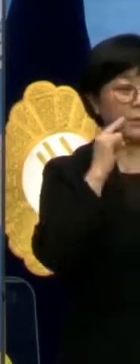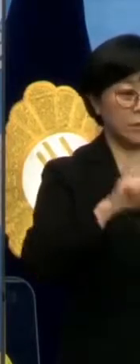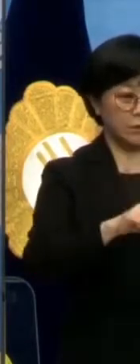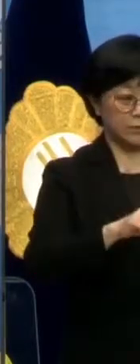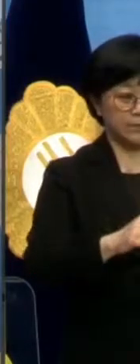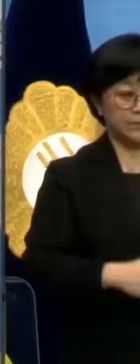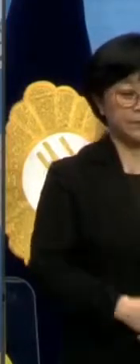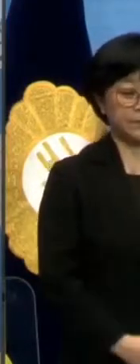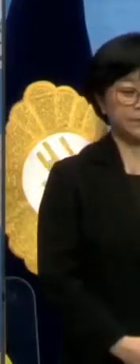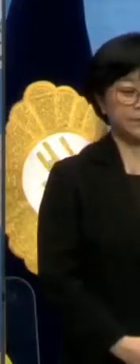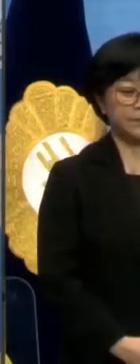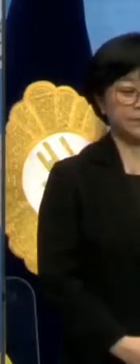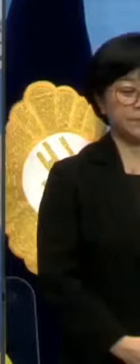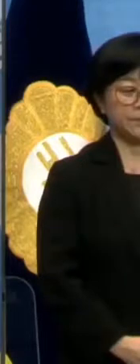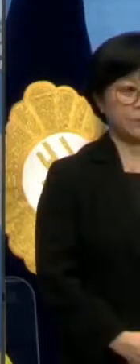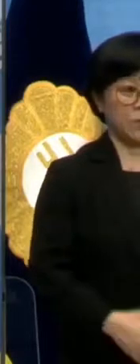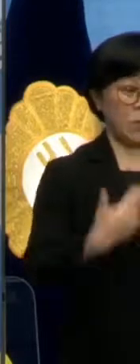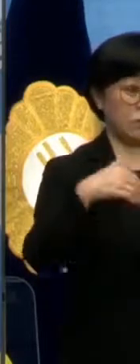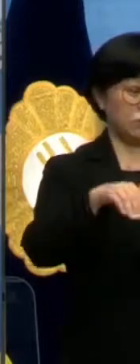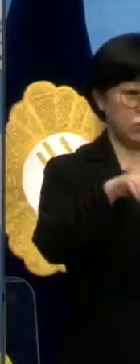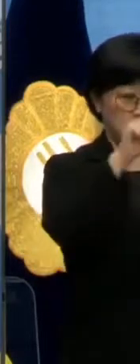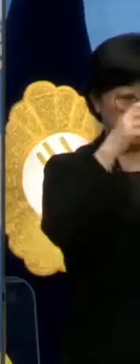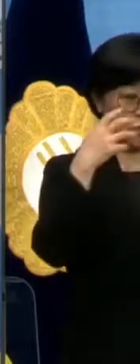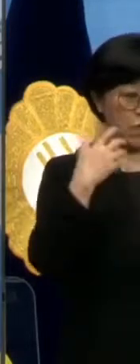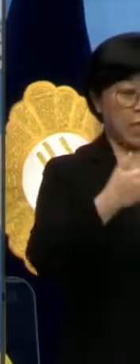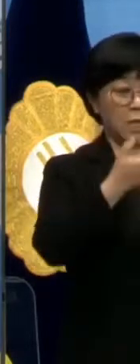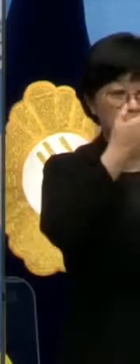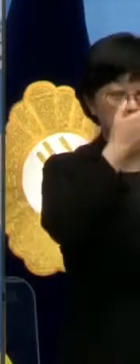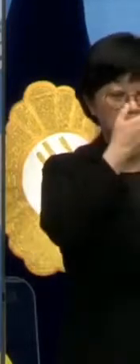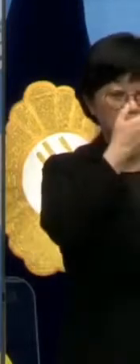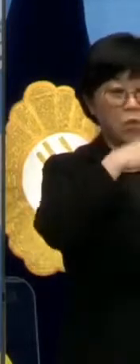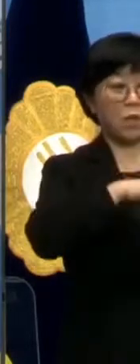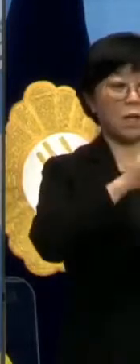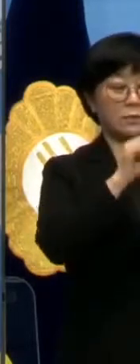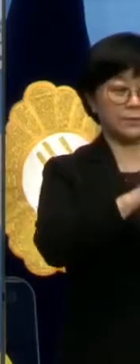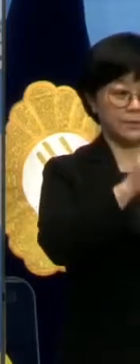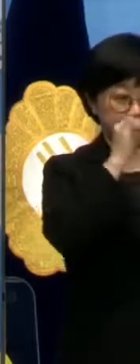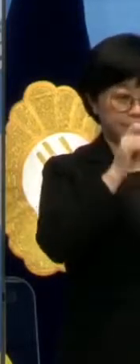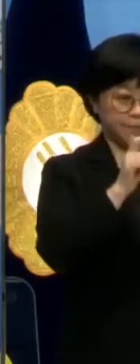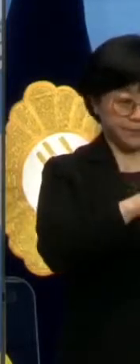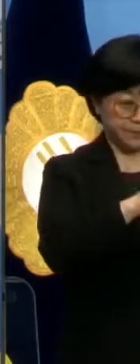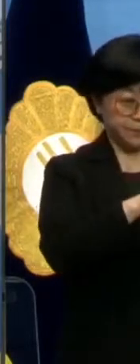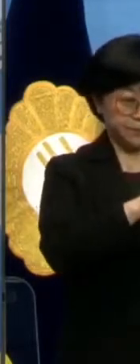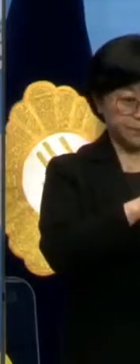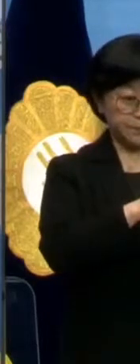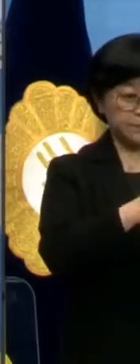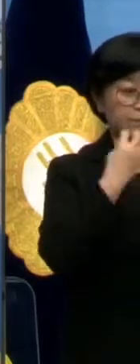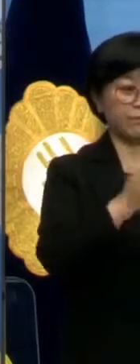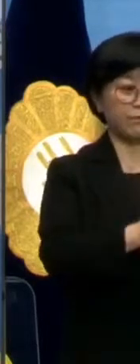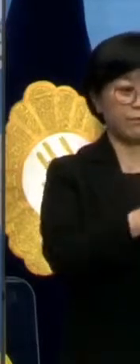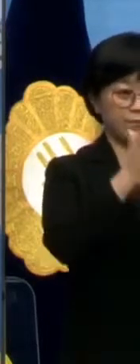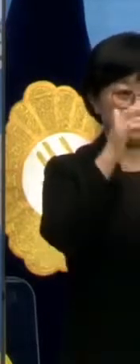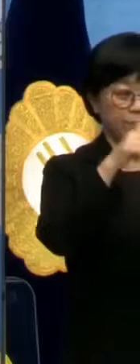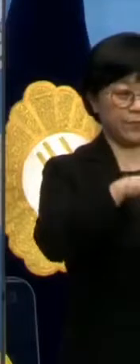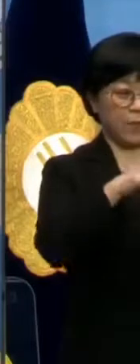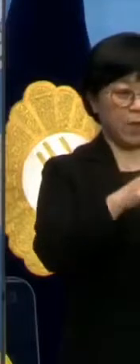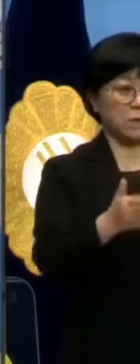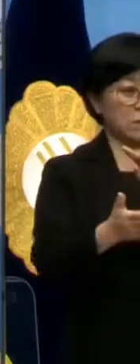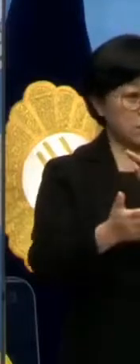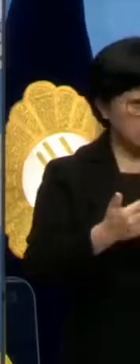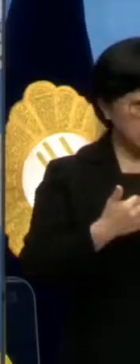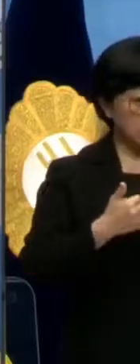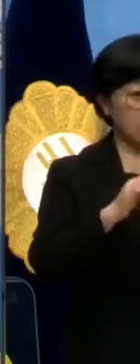합리적입니다. 저는 문재인 정부의 실효성 있는 대책을 촉구하면서 서울시 차원의